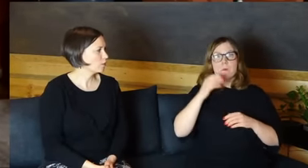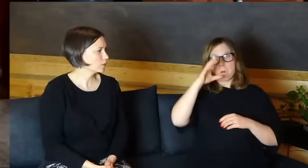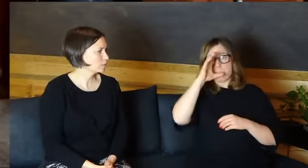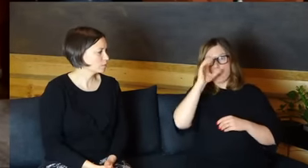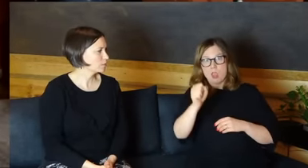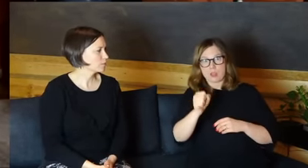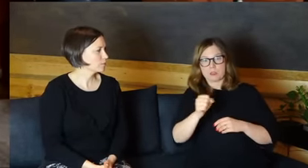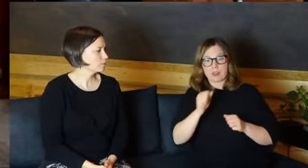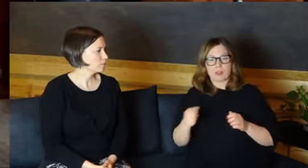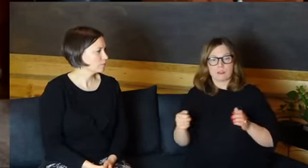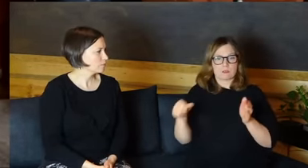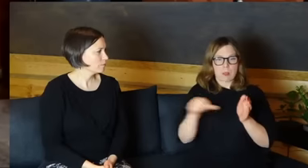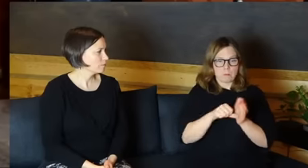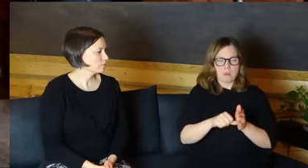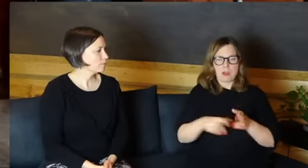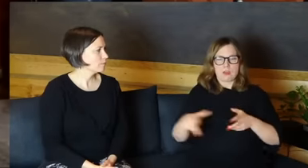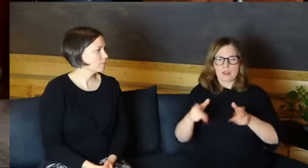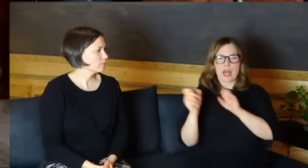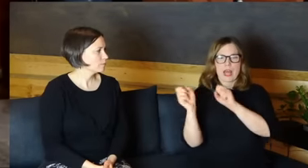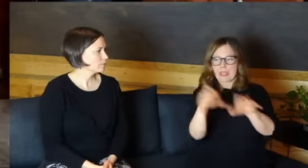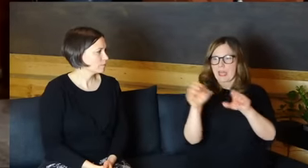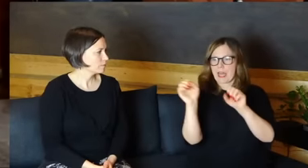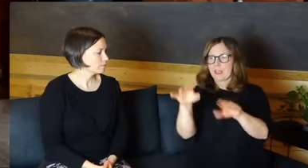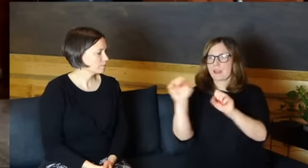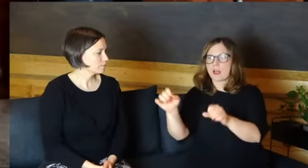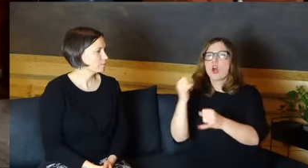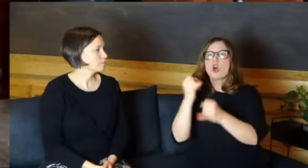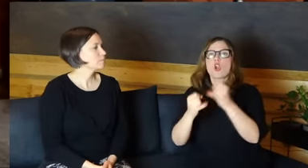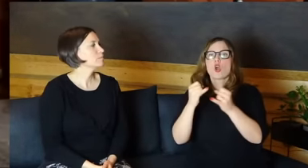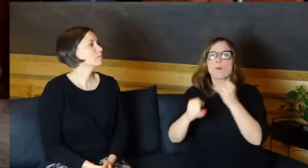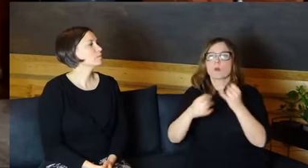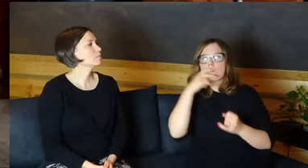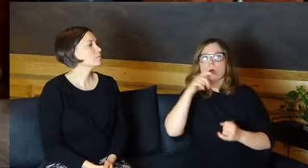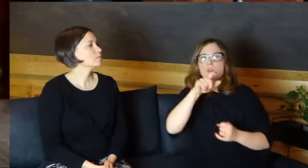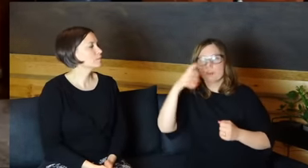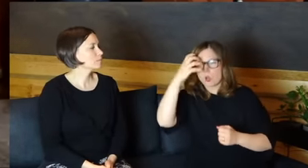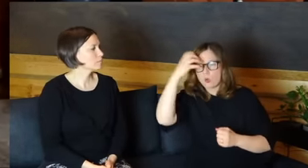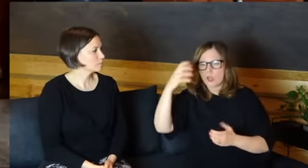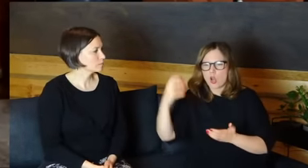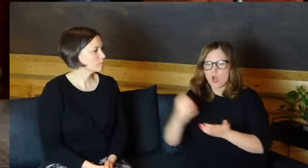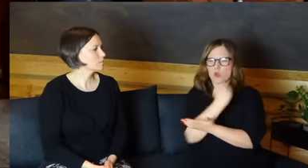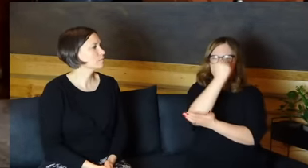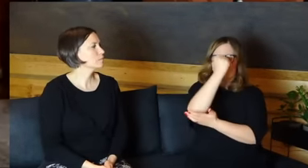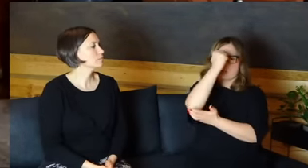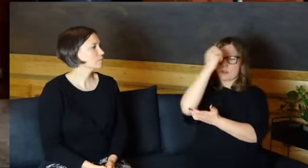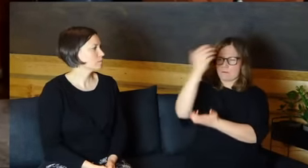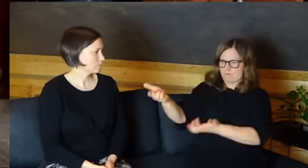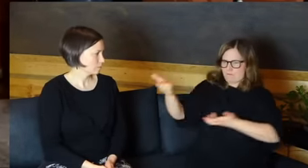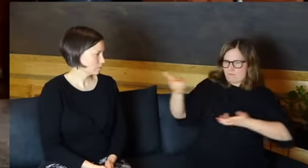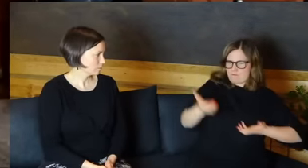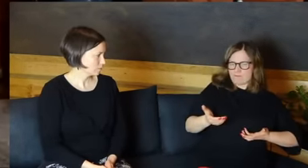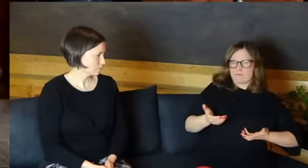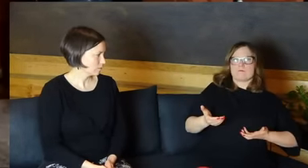kunnes olet löytänyt sen vastasyntyneen juutalaisten kuninkaan ja tuonut sen minun käsiini,